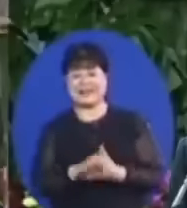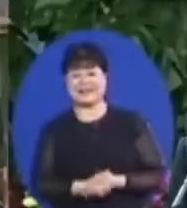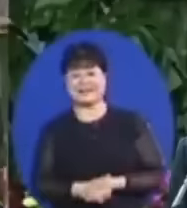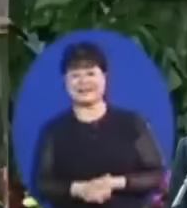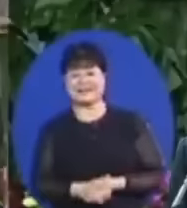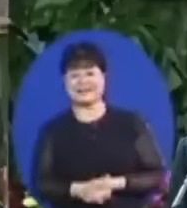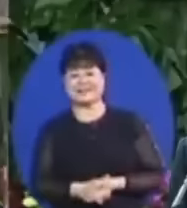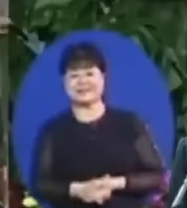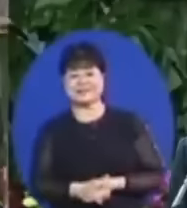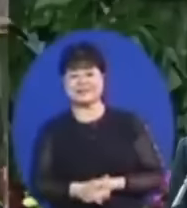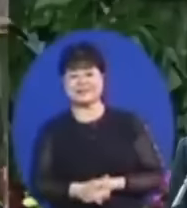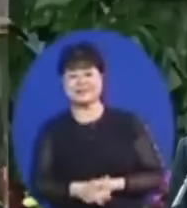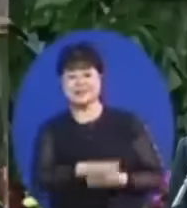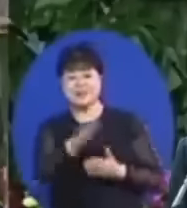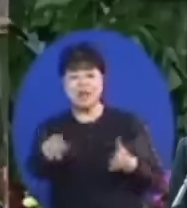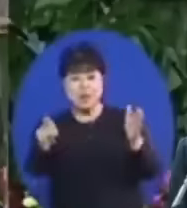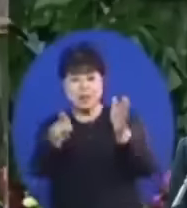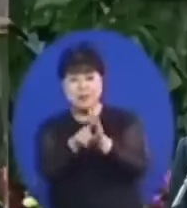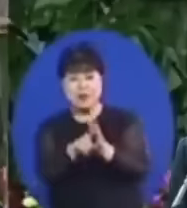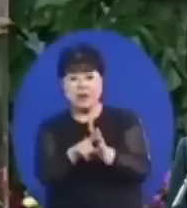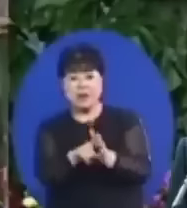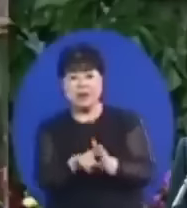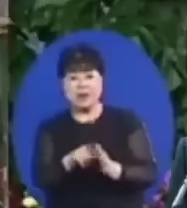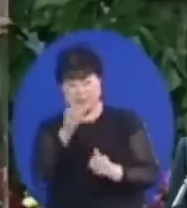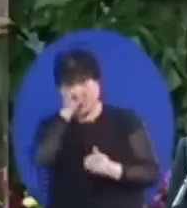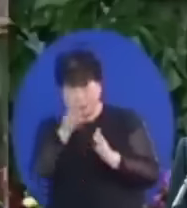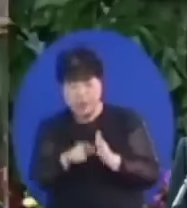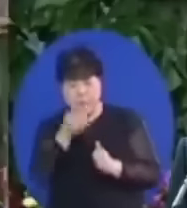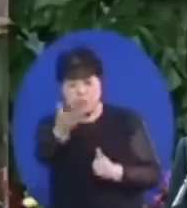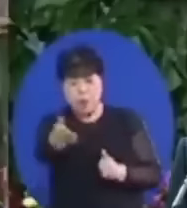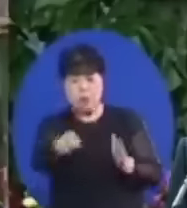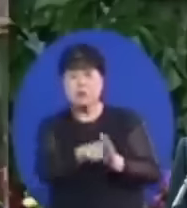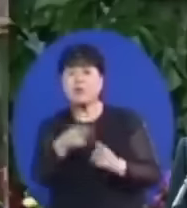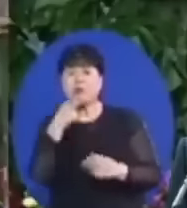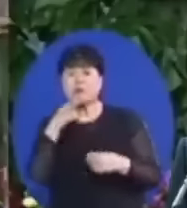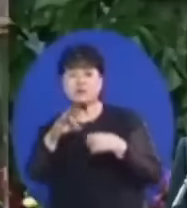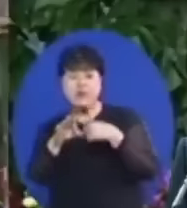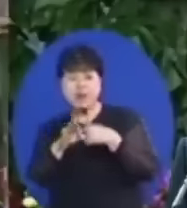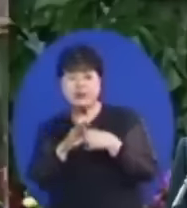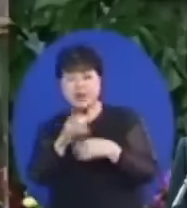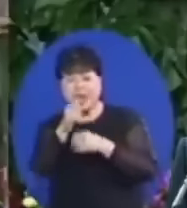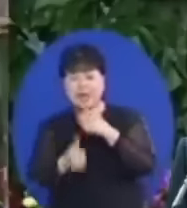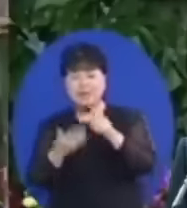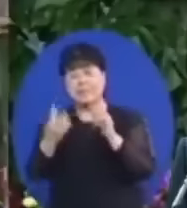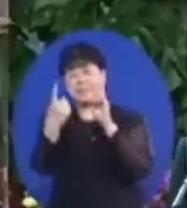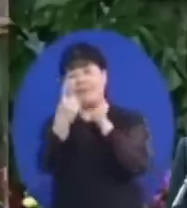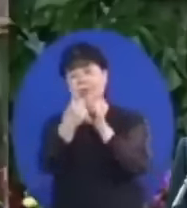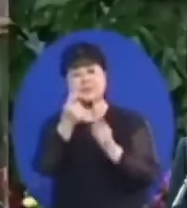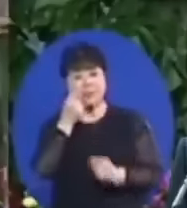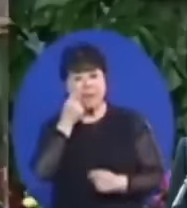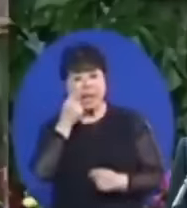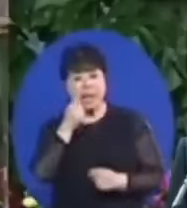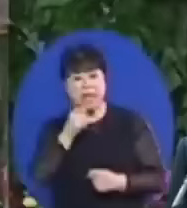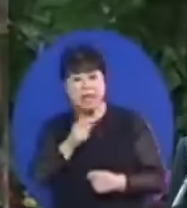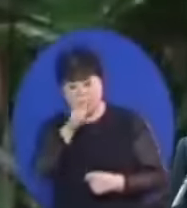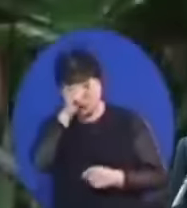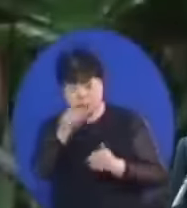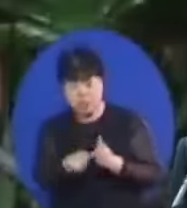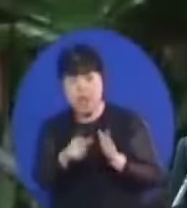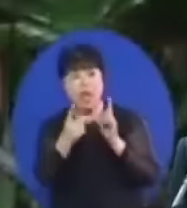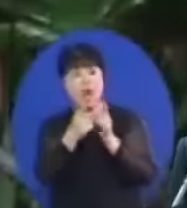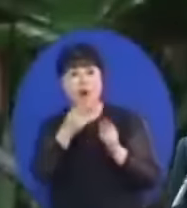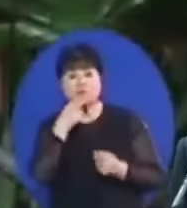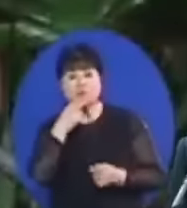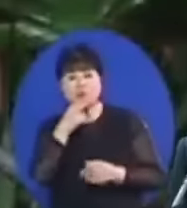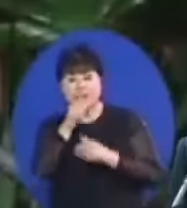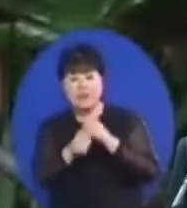것입니다. 우리가 믿어야 기회가 다가오는 것입니다. 믿지 않은 사람에게는 하나님을 만날 수 있는 기회가 없습니다. 그러나